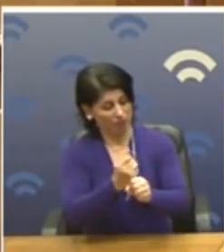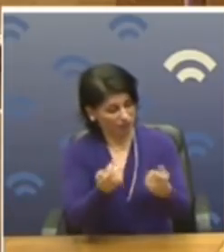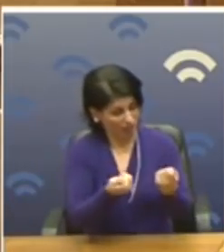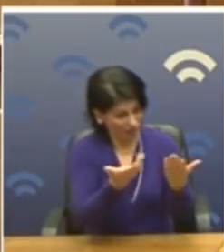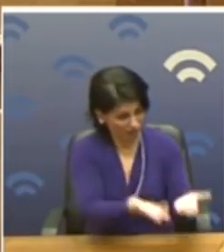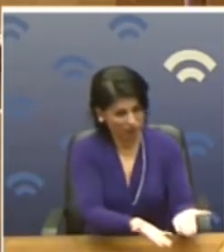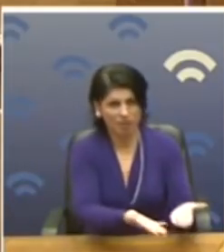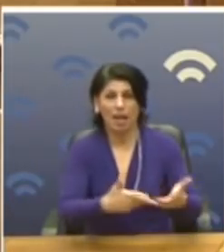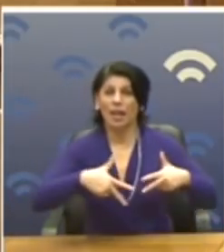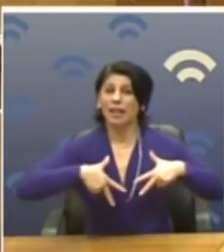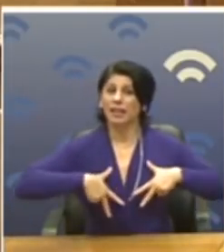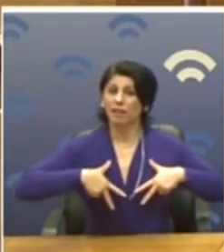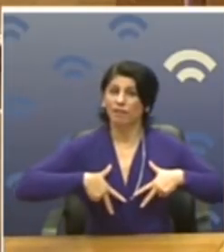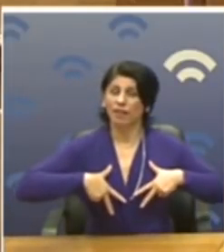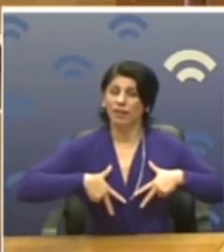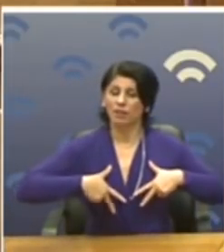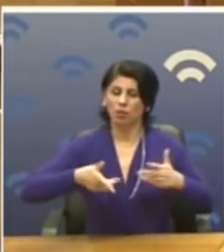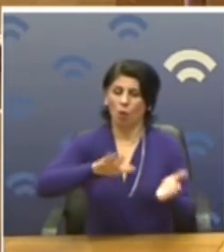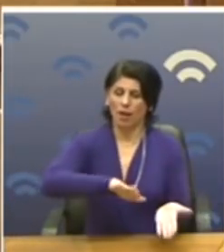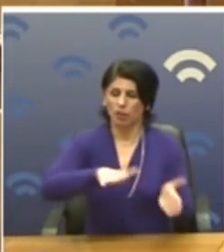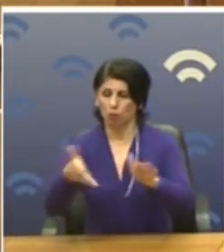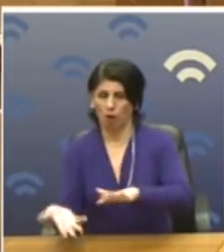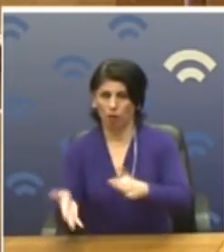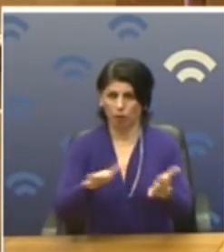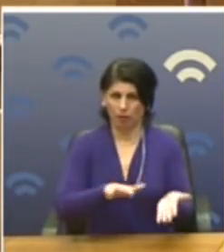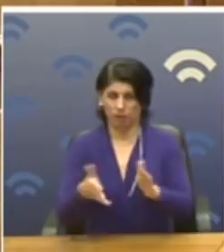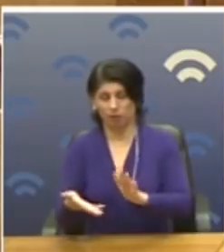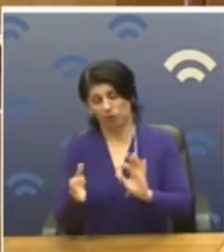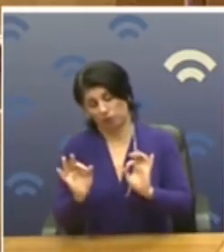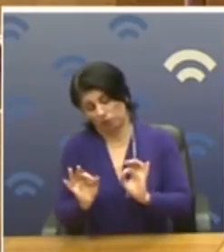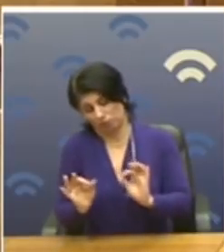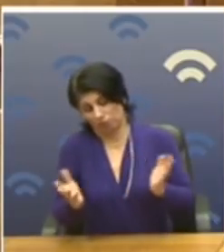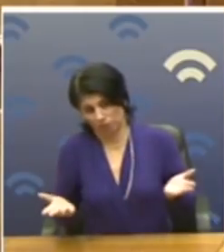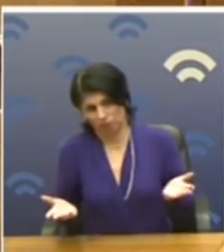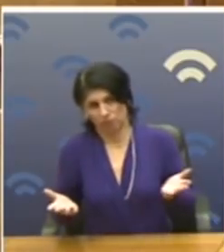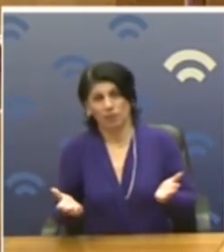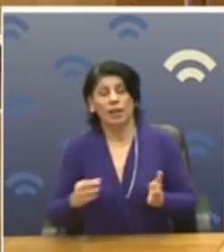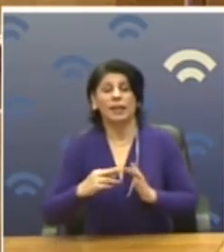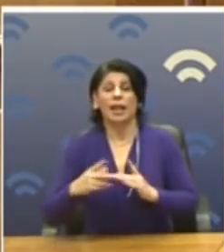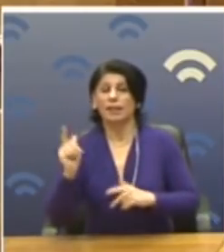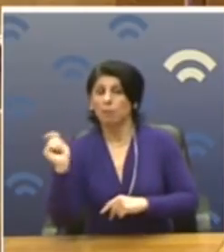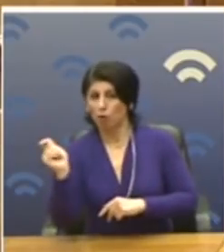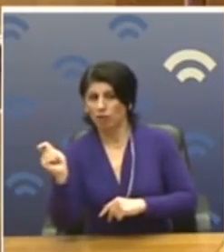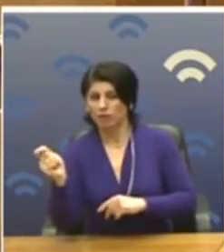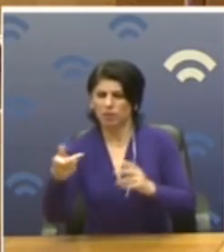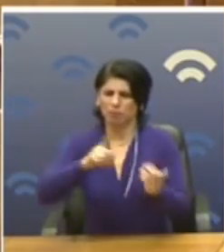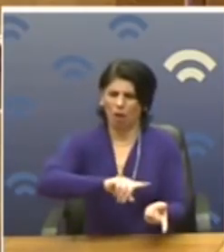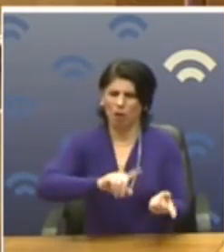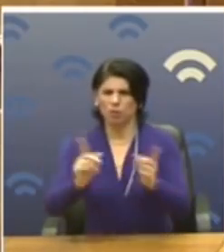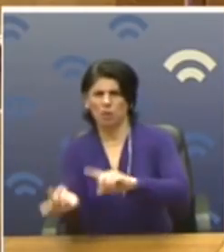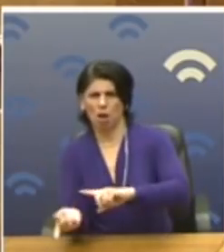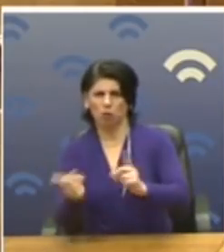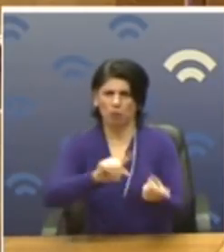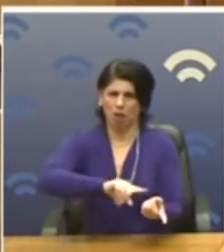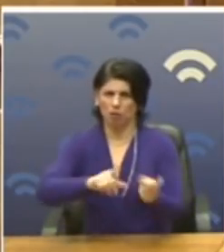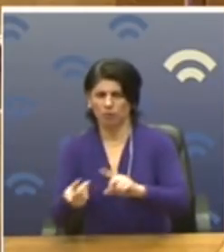ως κυβέρνηση αν αλλάξει και οι δύο, εξυπακούεται, αλλά και ως αντιπολίτευση πάλι αν αλλάξει. Και οι